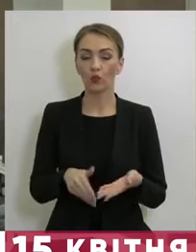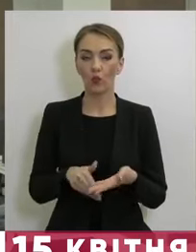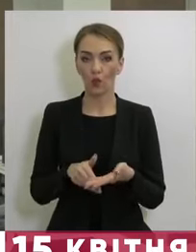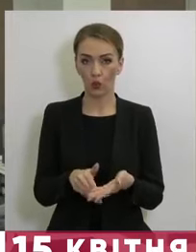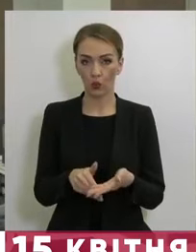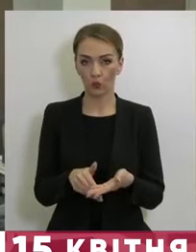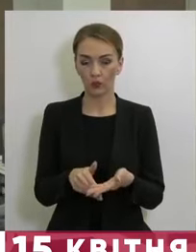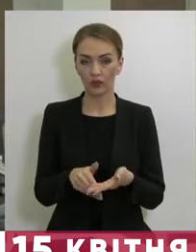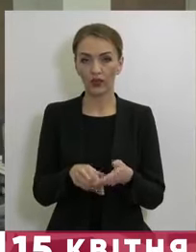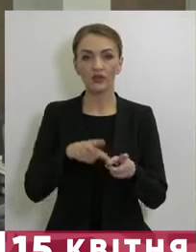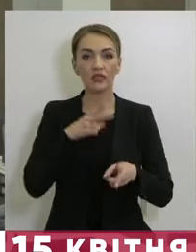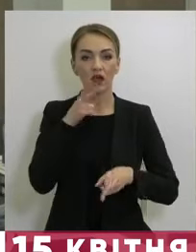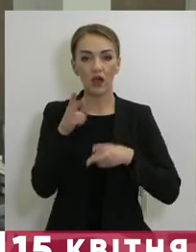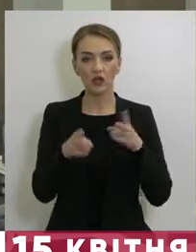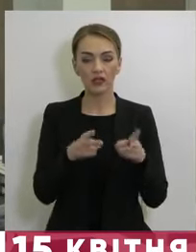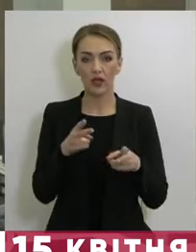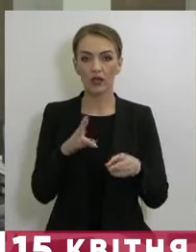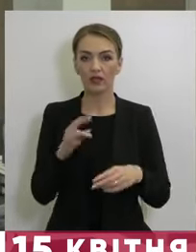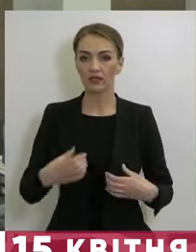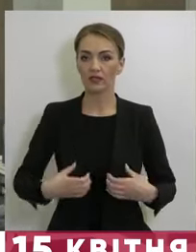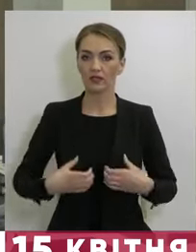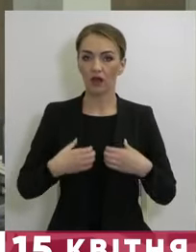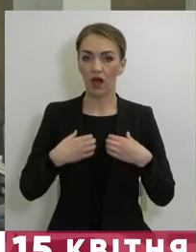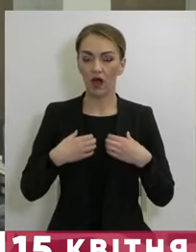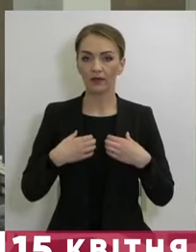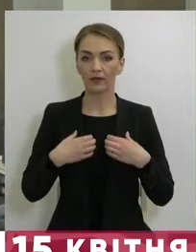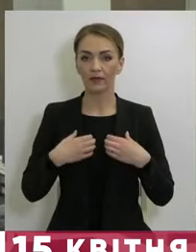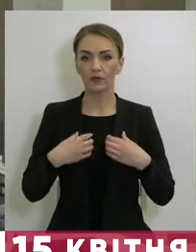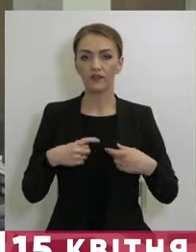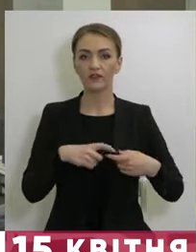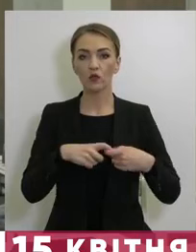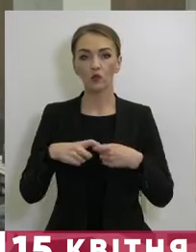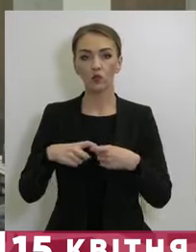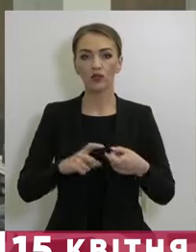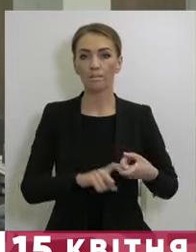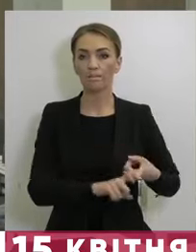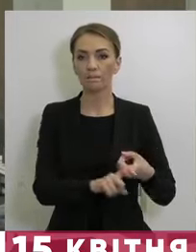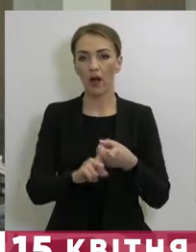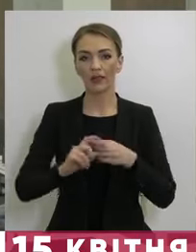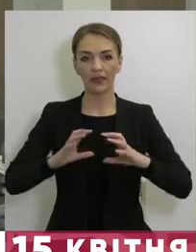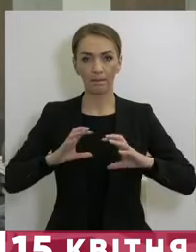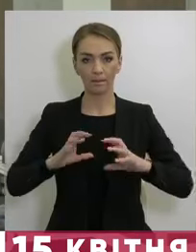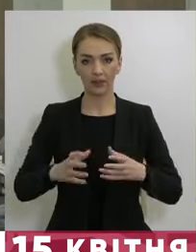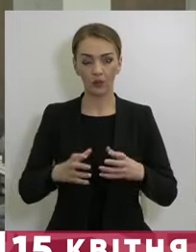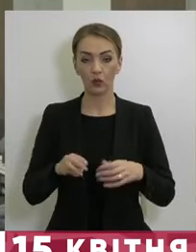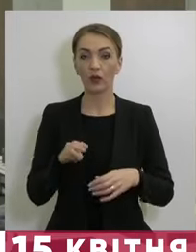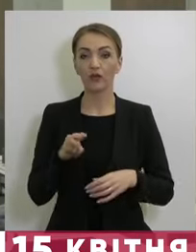допомогою, скаржаться на страх в зв'язку з пандемією та